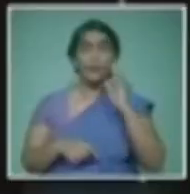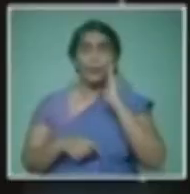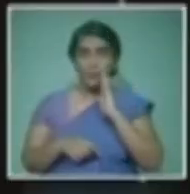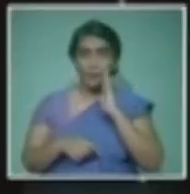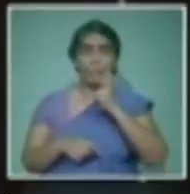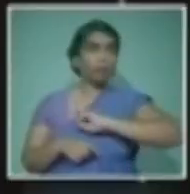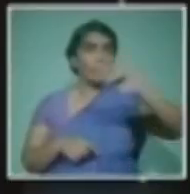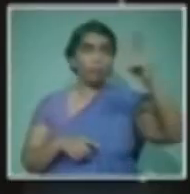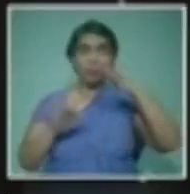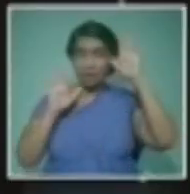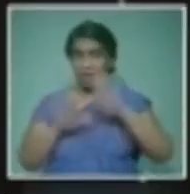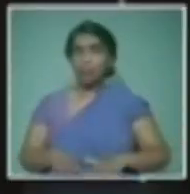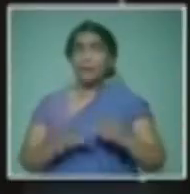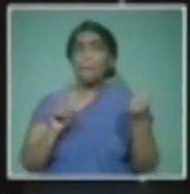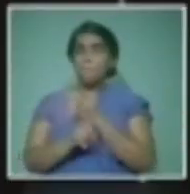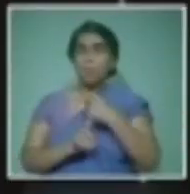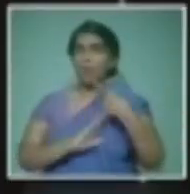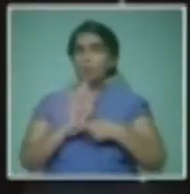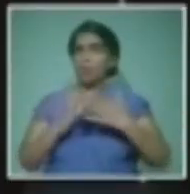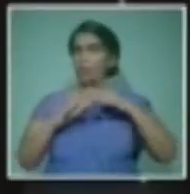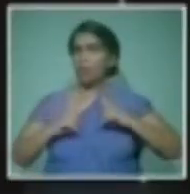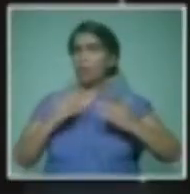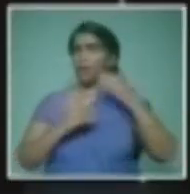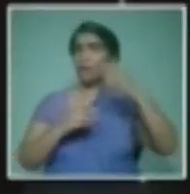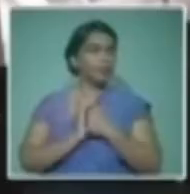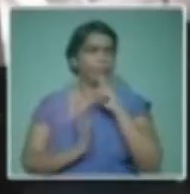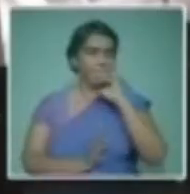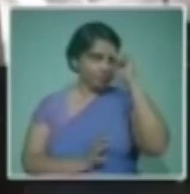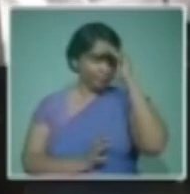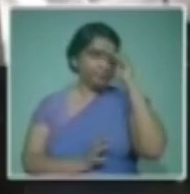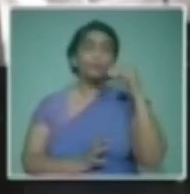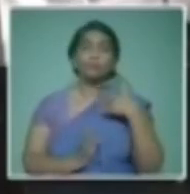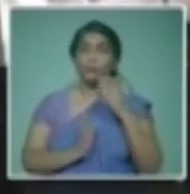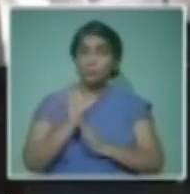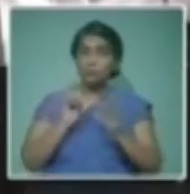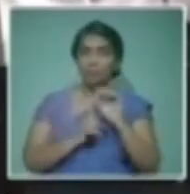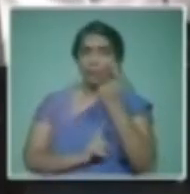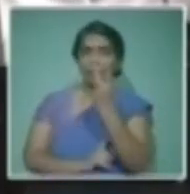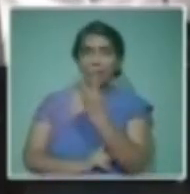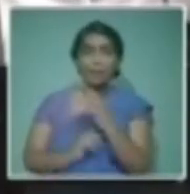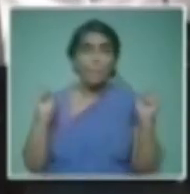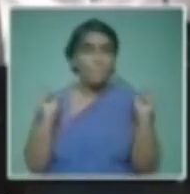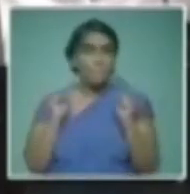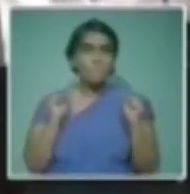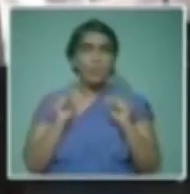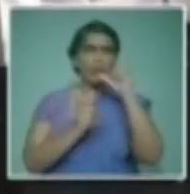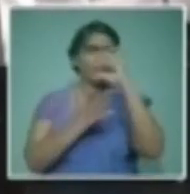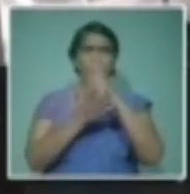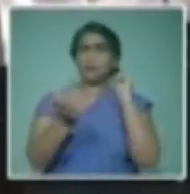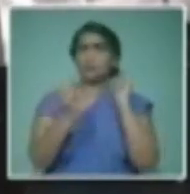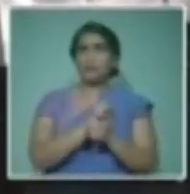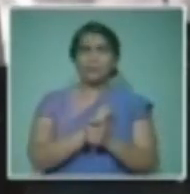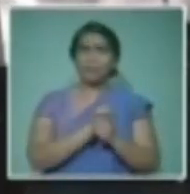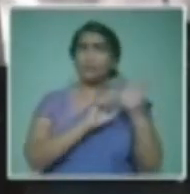දිත්ත පුරවැසියෙක්ගේ බලපෑමට මේ රටේ අනාගතය විනාශ කරන්නේ ආණ්ඩු පක්ෂය මන්ත්‍රීවරු කීප දෙනෙකුට බයේ ව්‍යවස්ථා